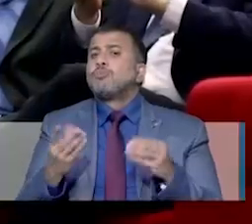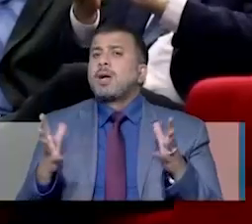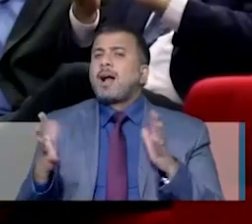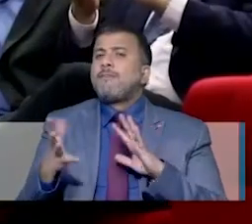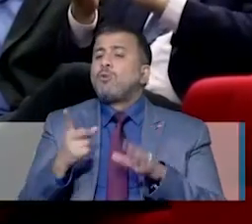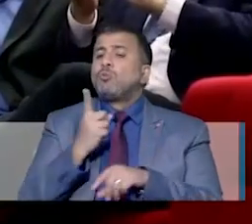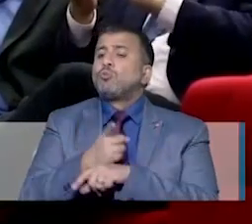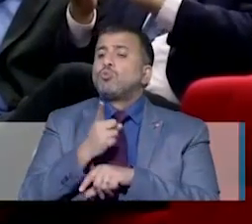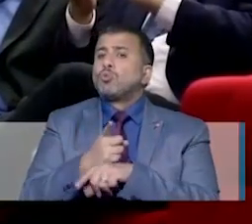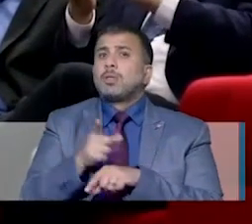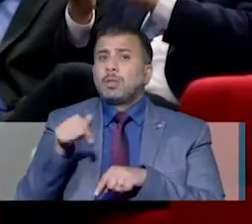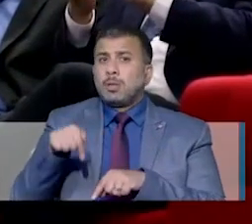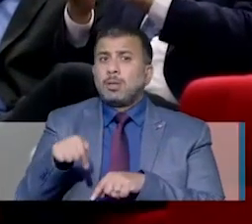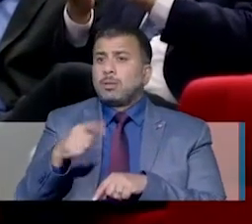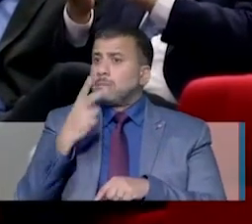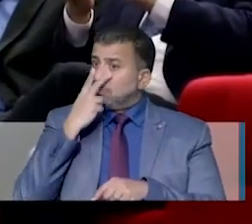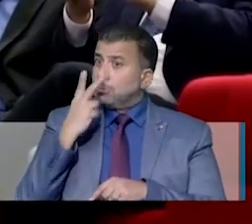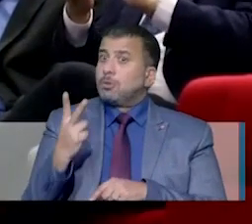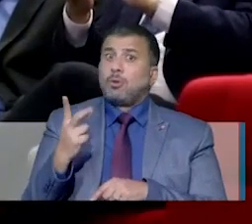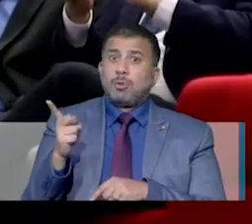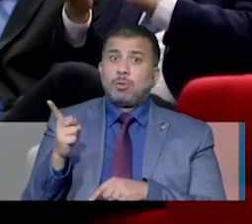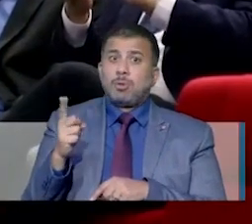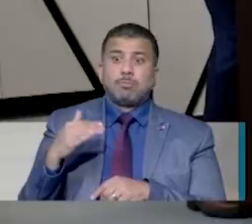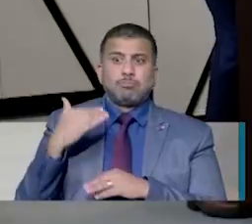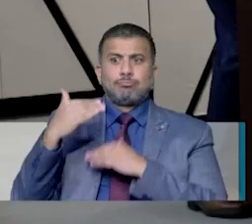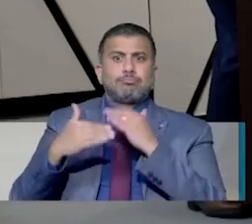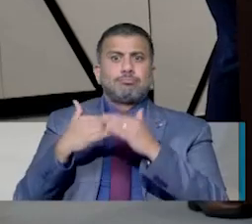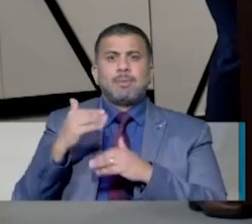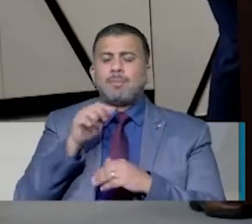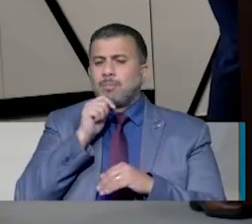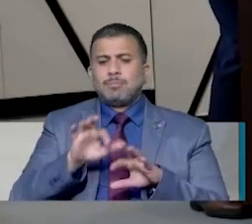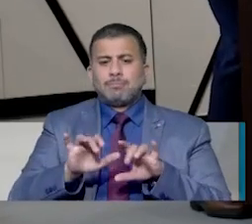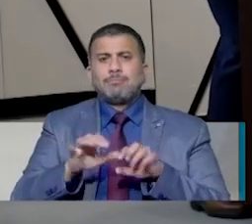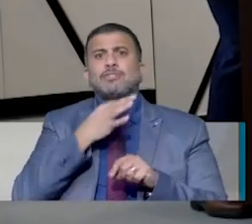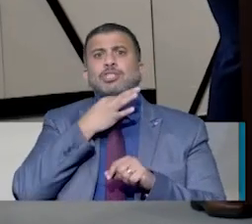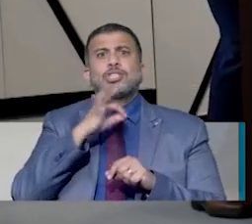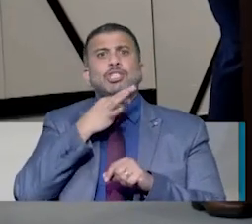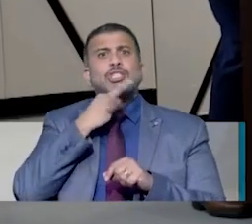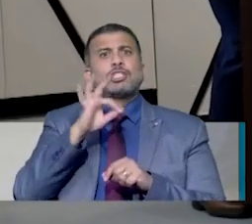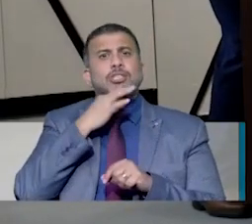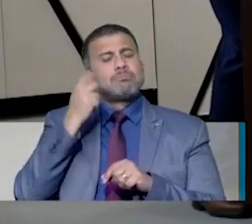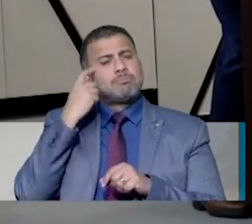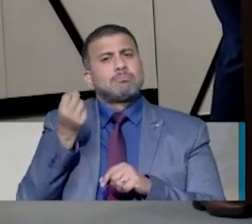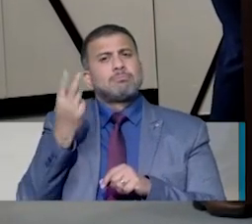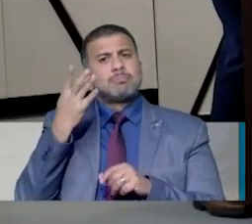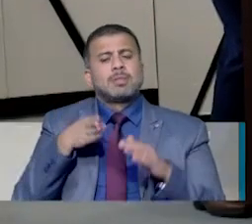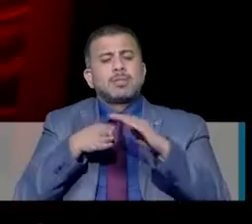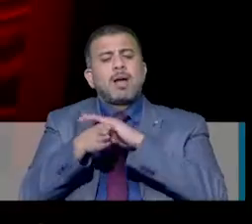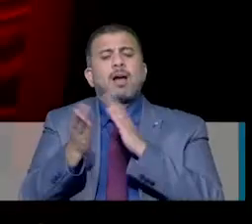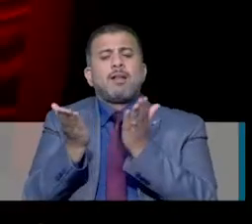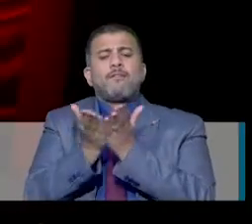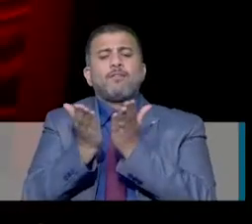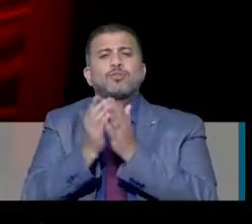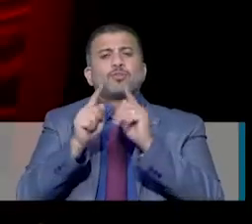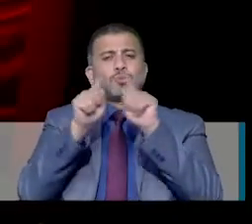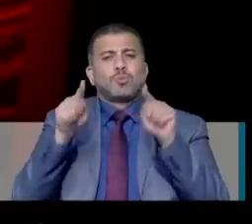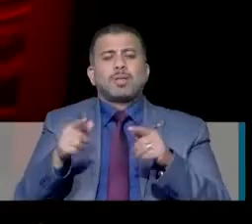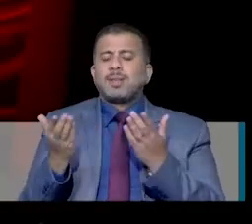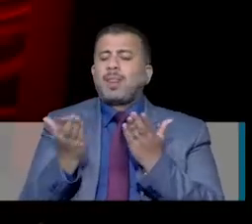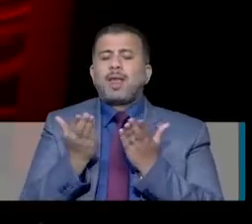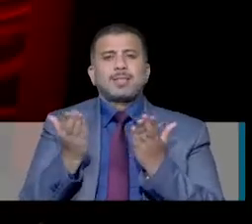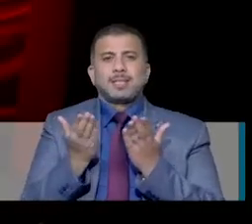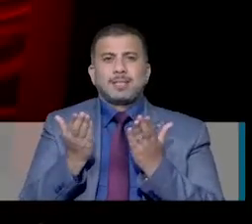للاساتذه الذين يتطلعون الى تطبيق تقنيات جديده في فصولهم الدراسيه الجذير